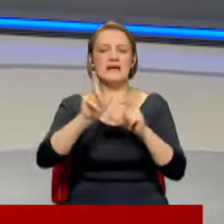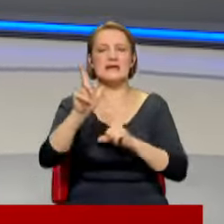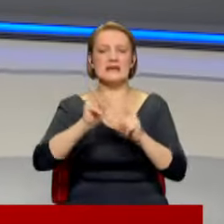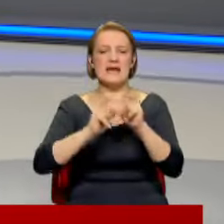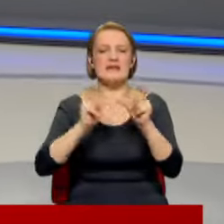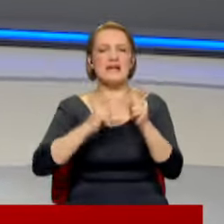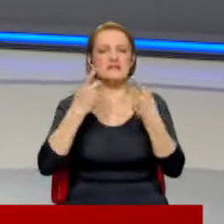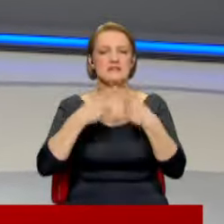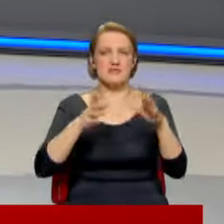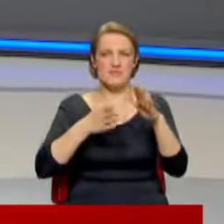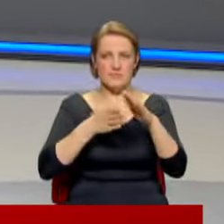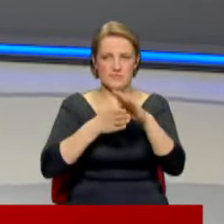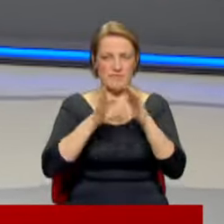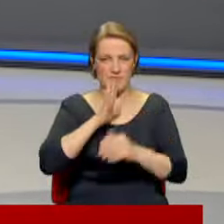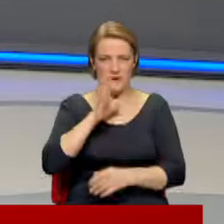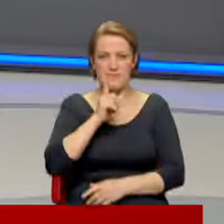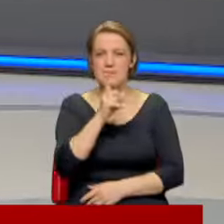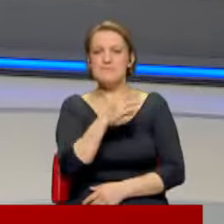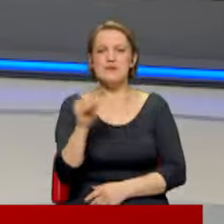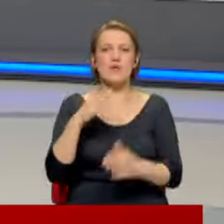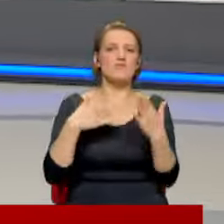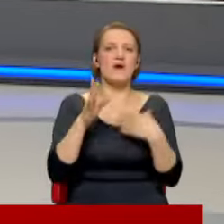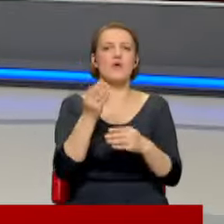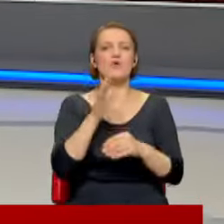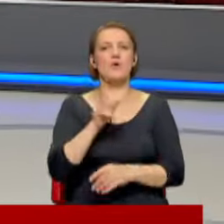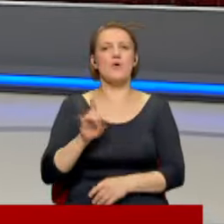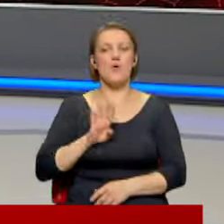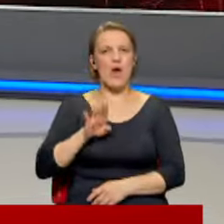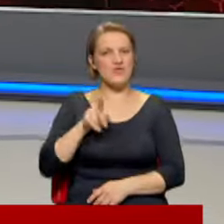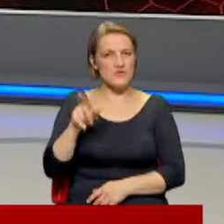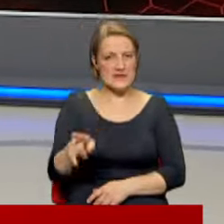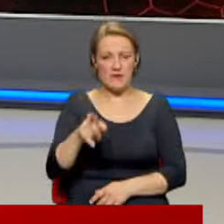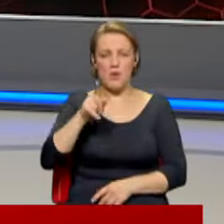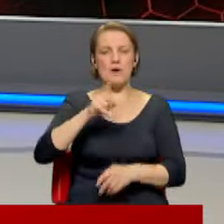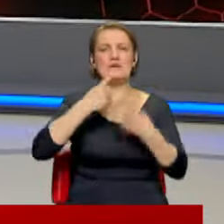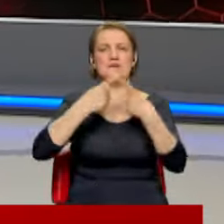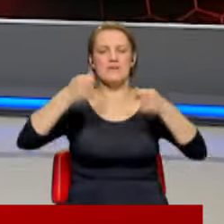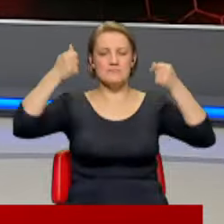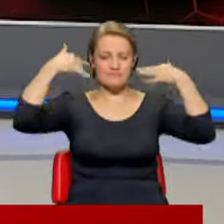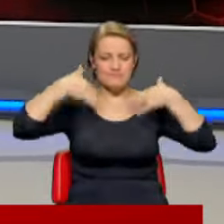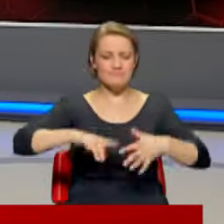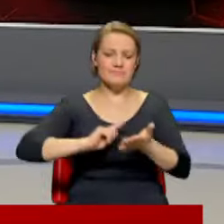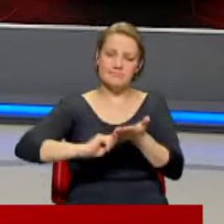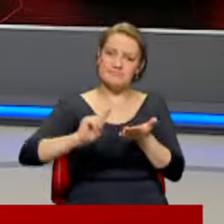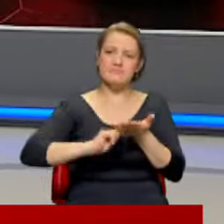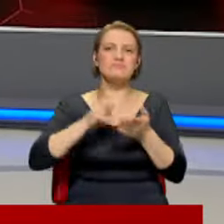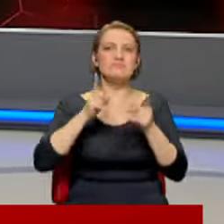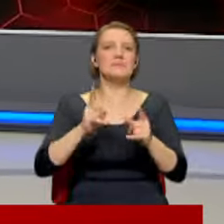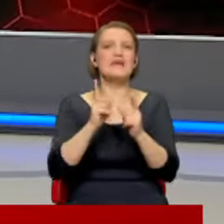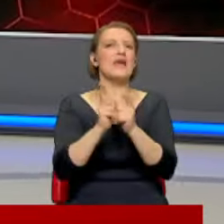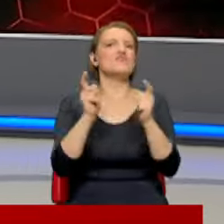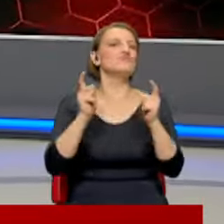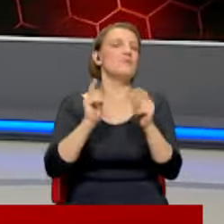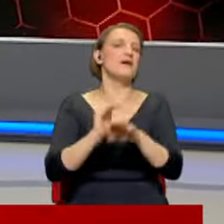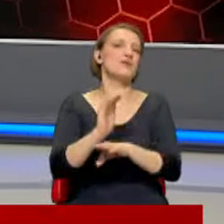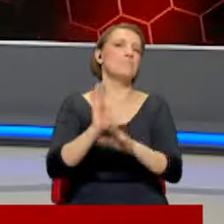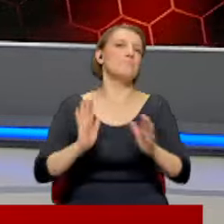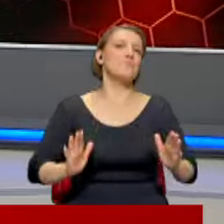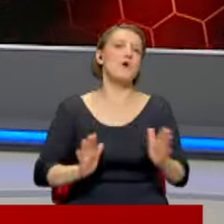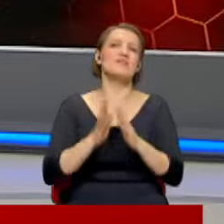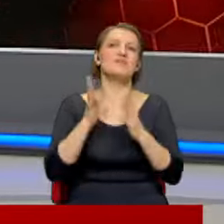vardı. Hepimiz hatırlayacağız. 1 milyondan fazla öğrenci o sınavda ter döktü. O sınava dair yeni bir gelişme yaşandı